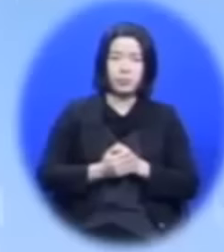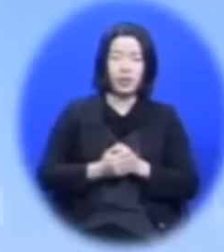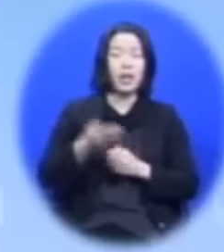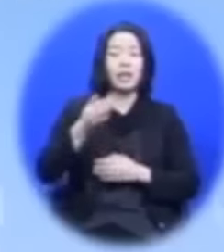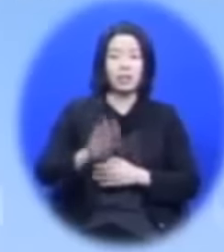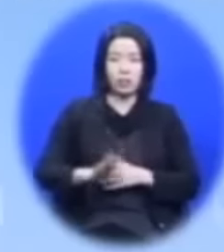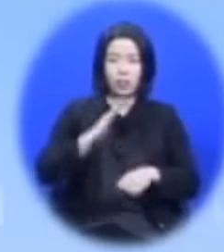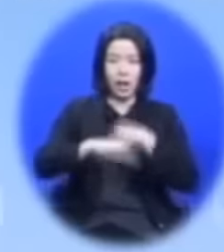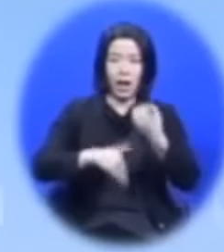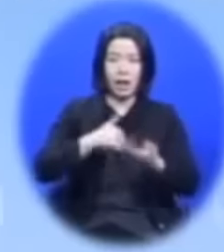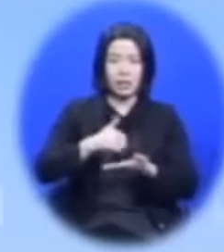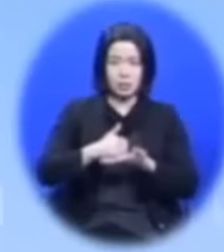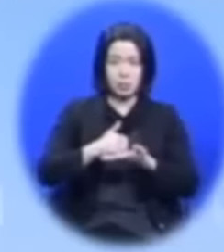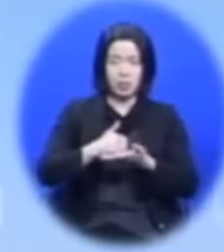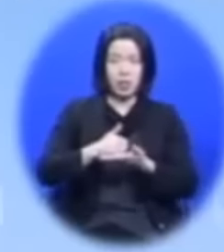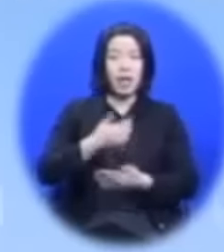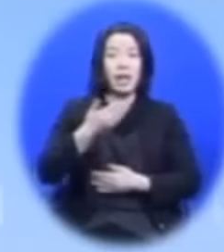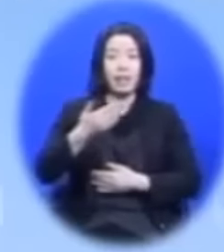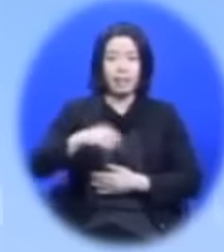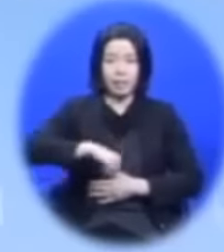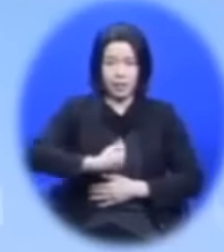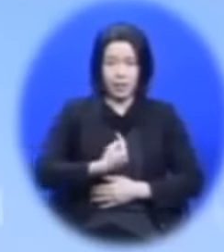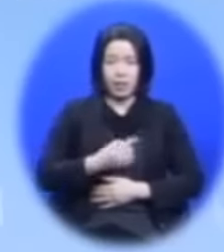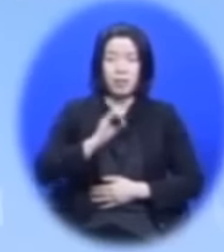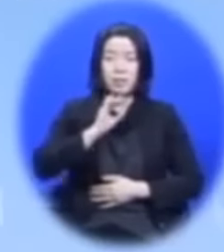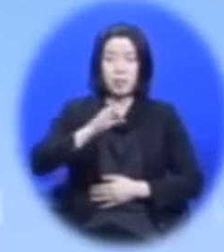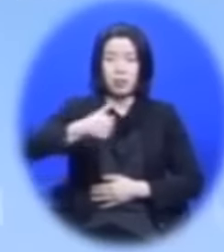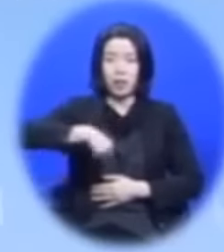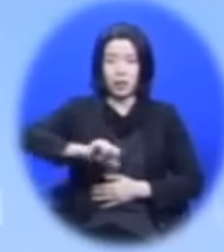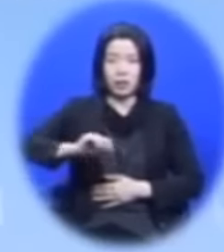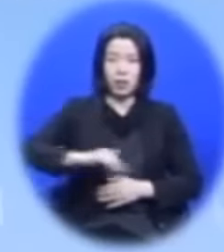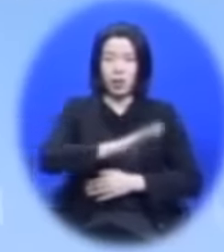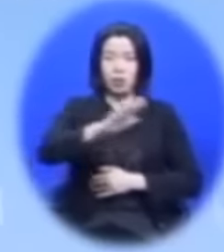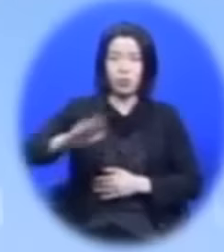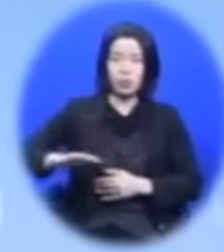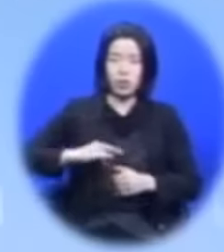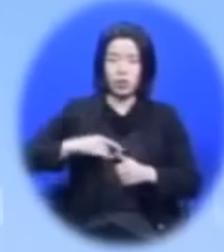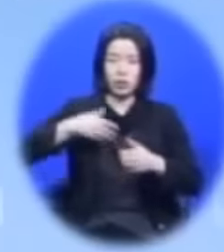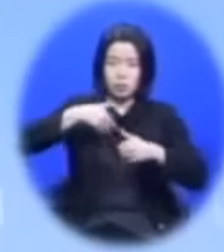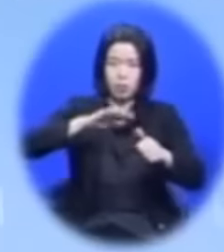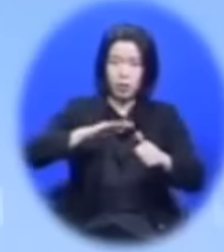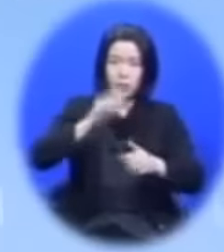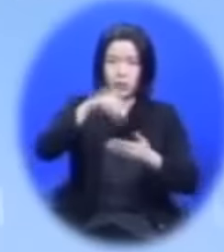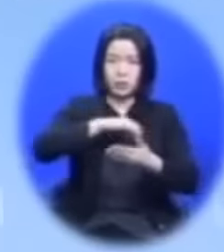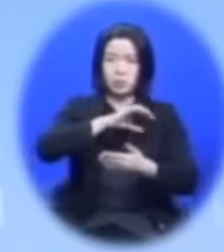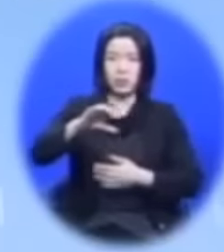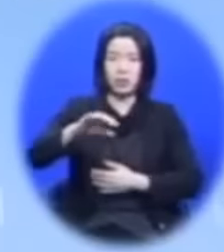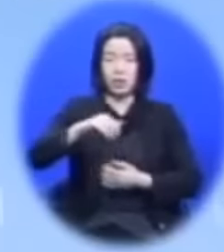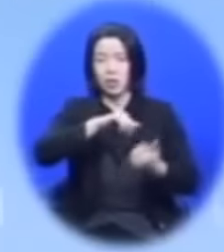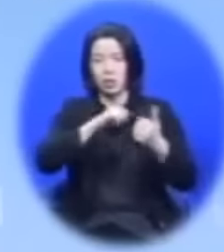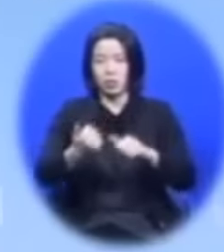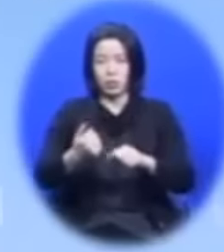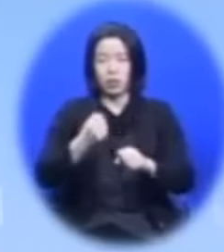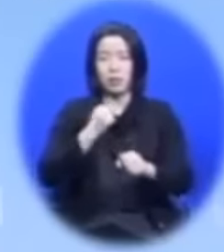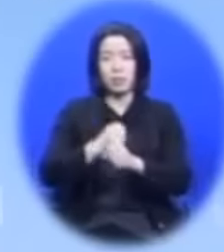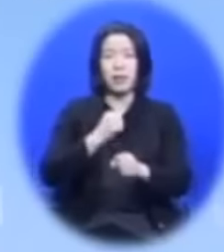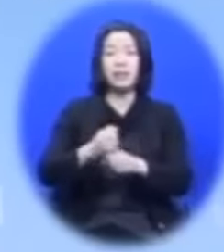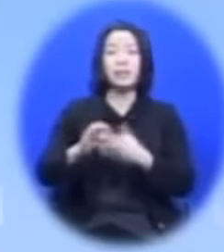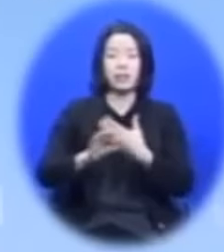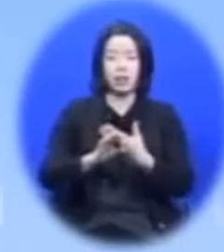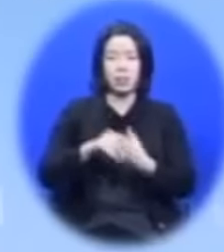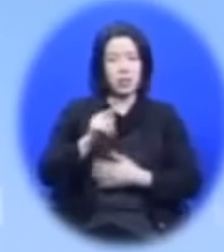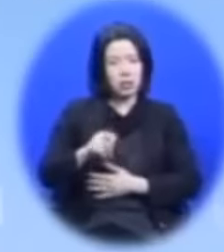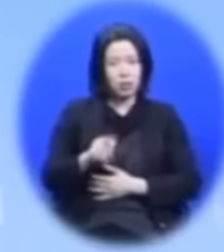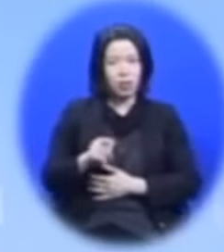그런데 하나님이 당신의 독생자를 우리에게 보내시고 십자가에 죽게 하셔야만 했다면